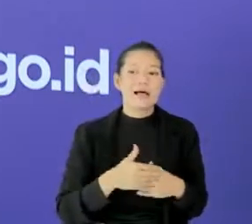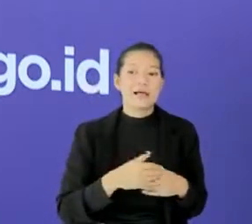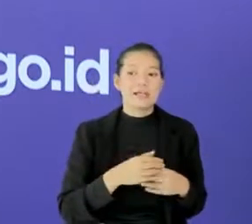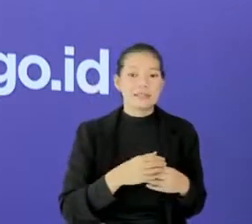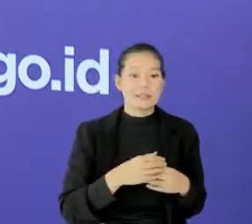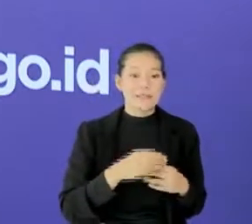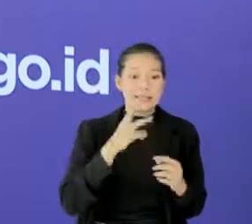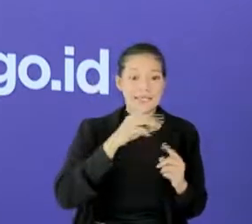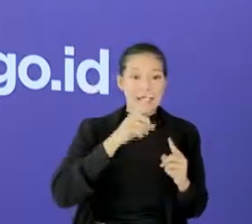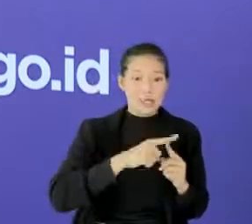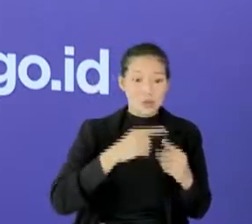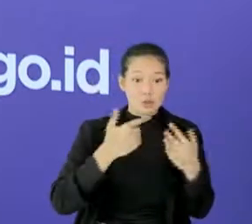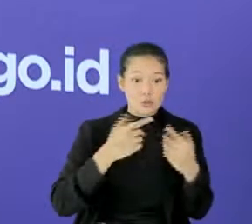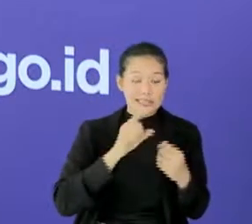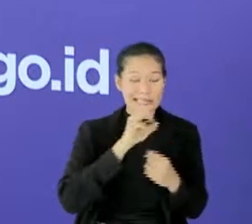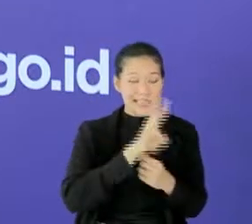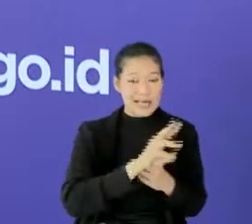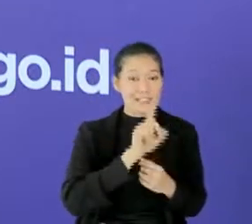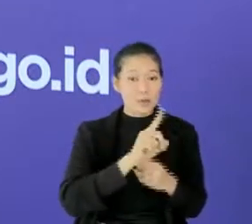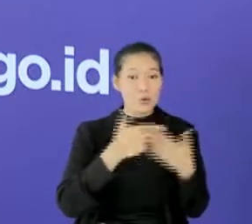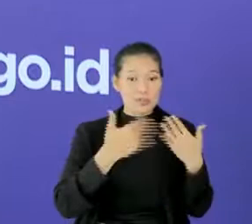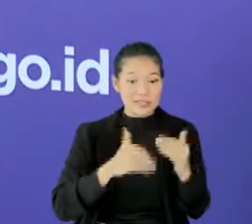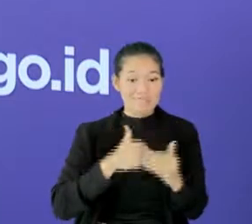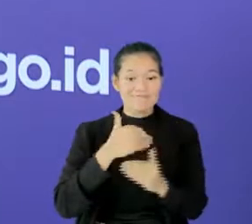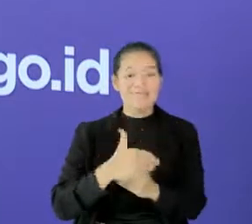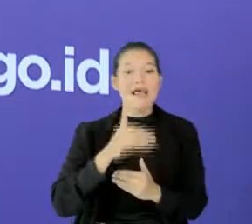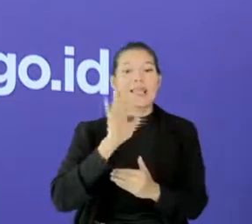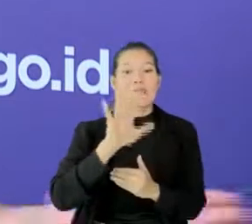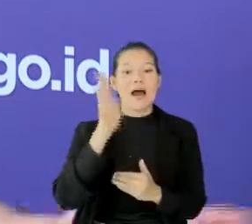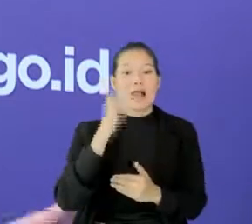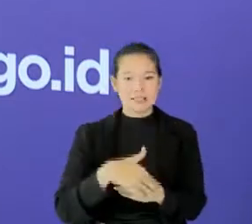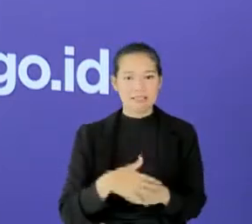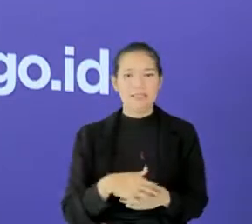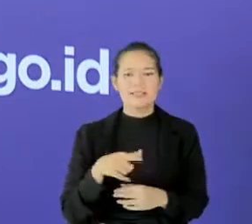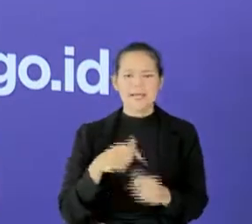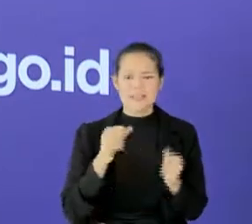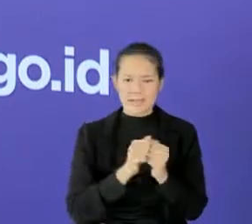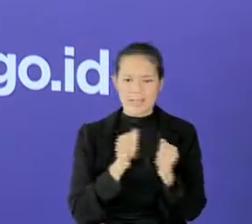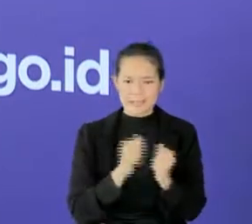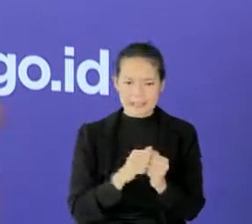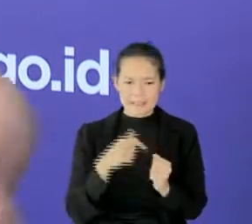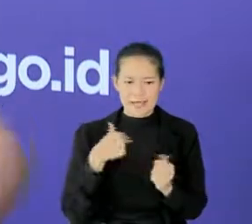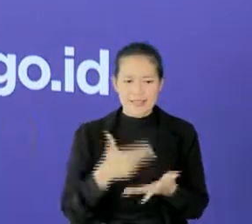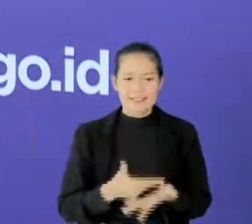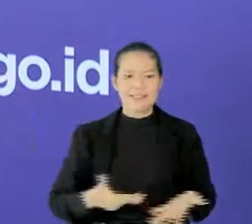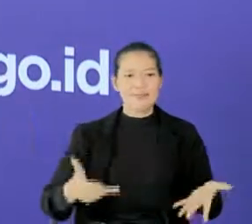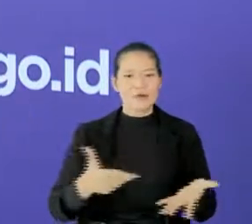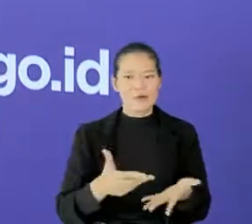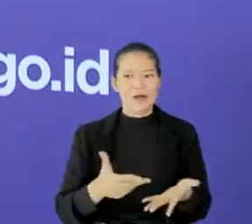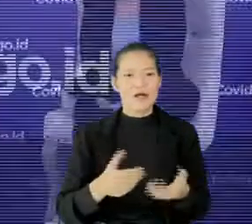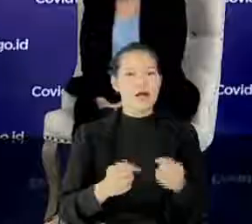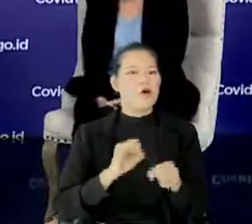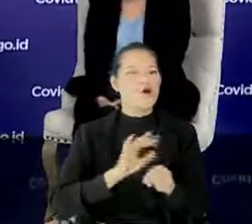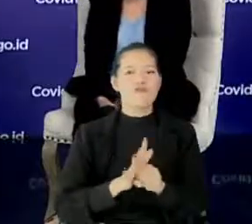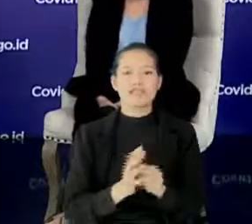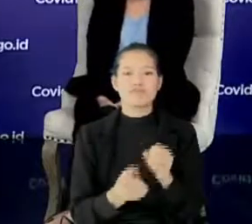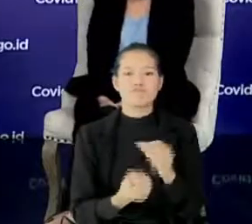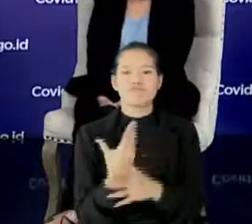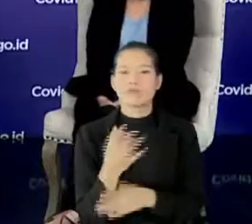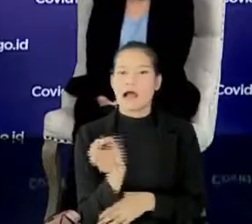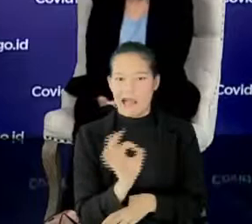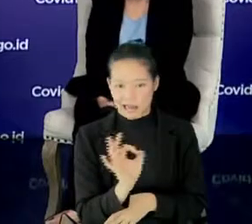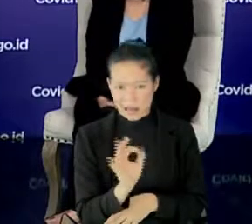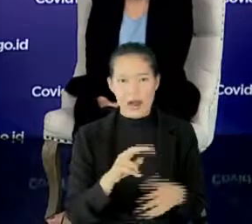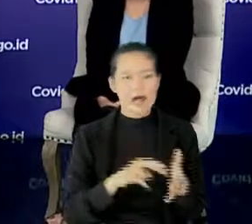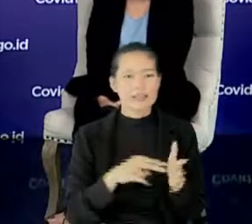setelah 31. Karena itu kita janji sama Pak Jenderal, Pak, kita akan menciptakan klaster yang COVID free. Untuk itu kita